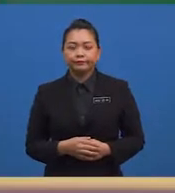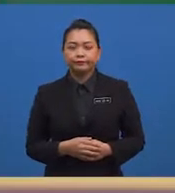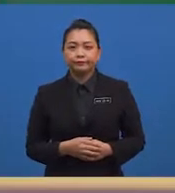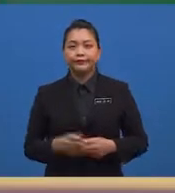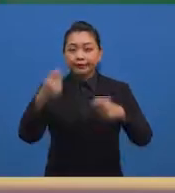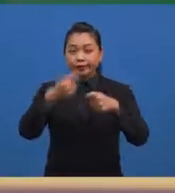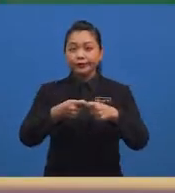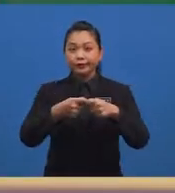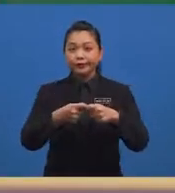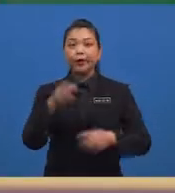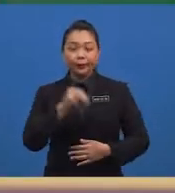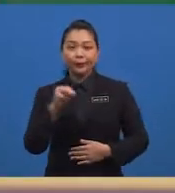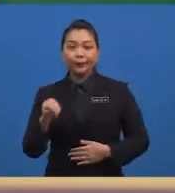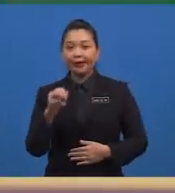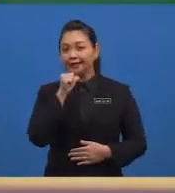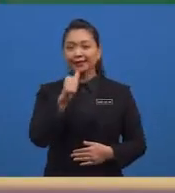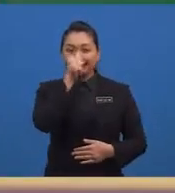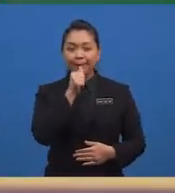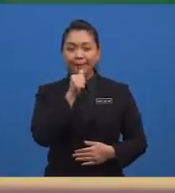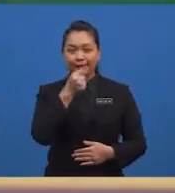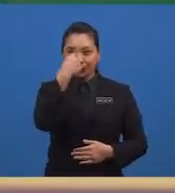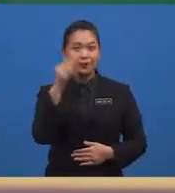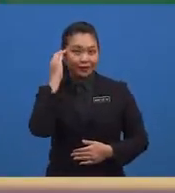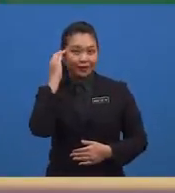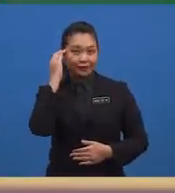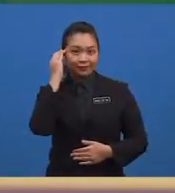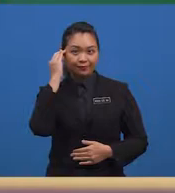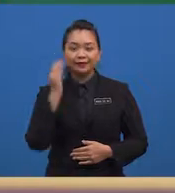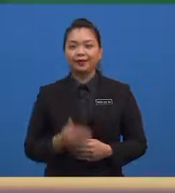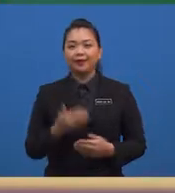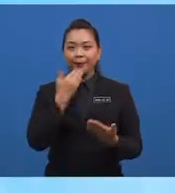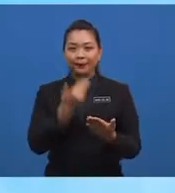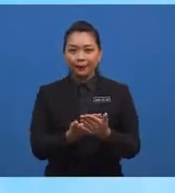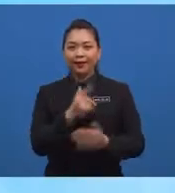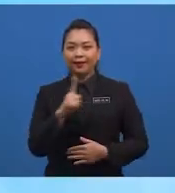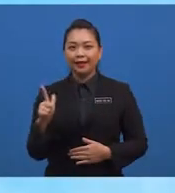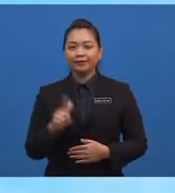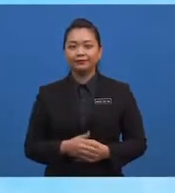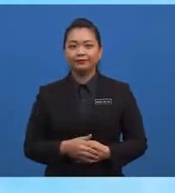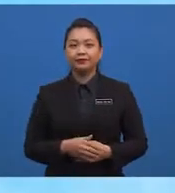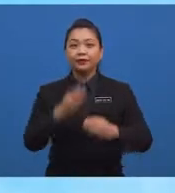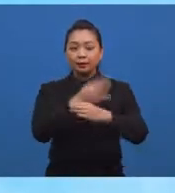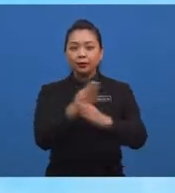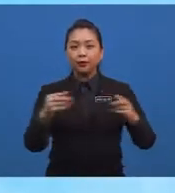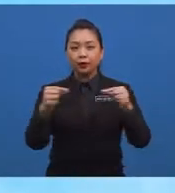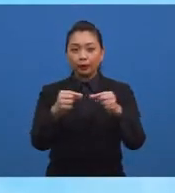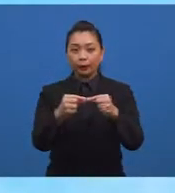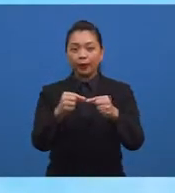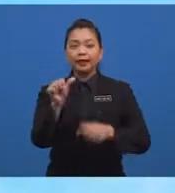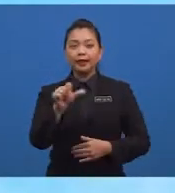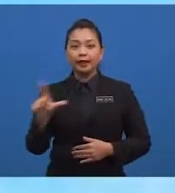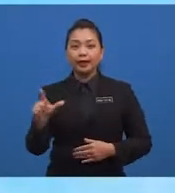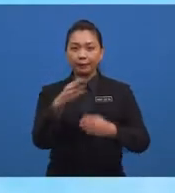Tentu murid-murid tidak sabar ya untuk mengetahuinya. Baiklah. Bentuk gabungan